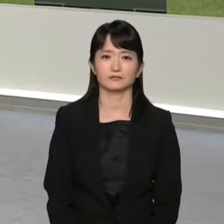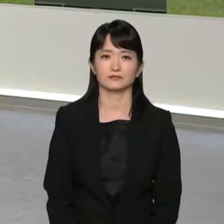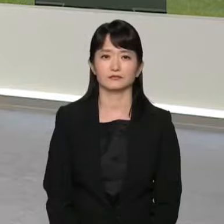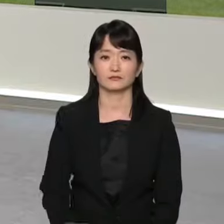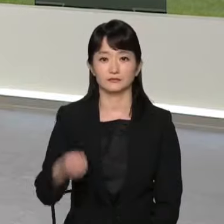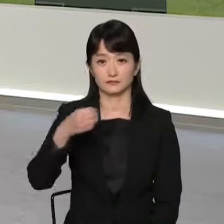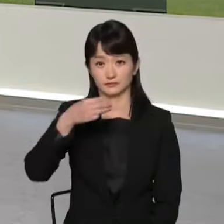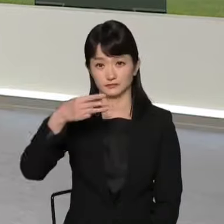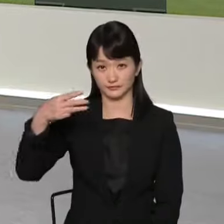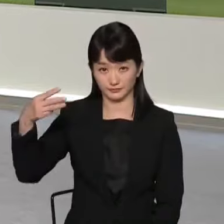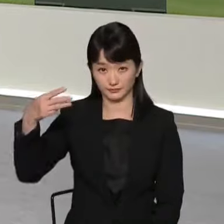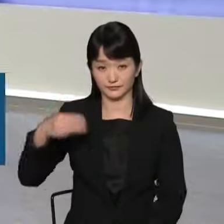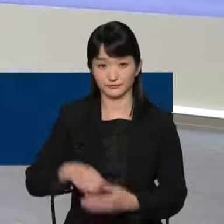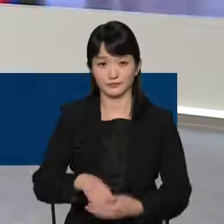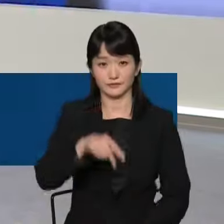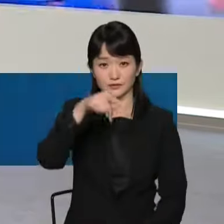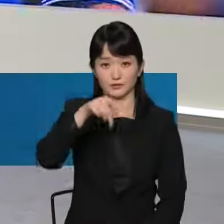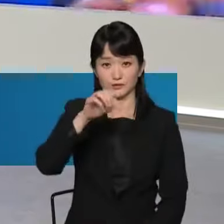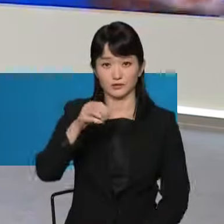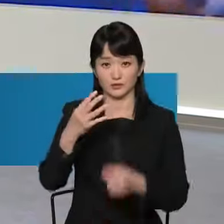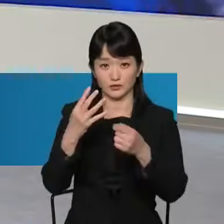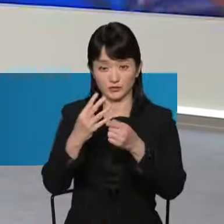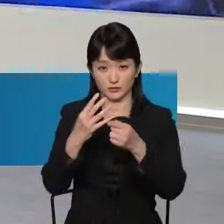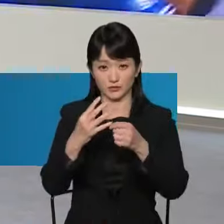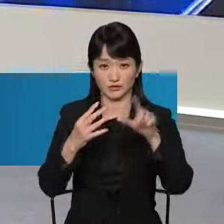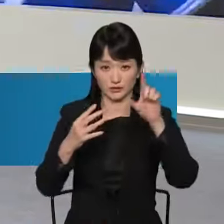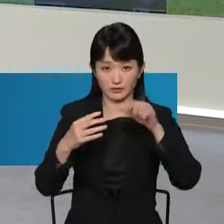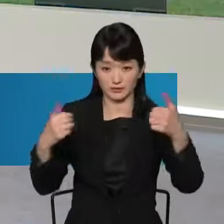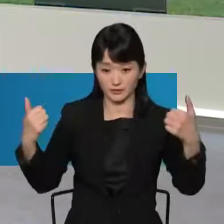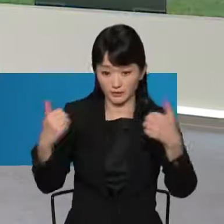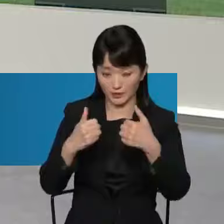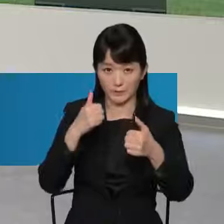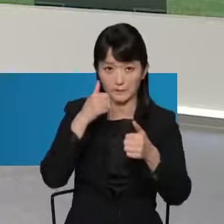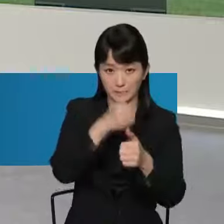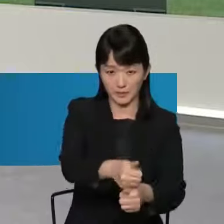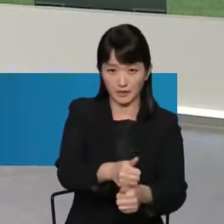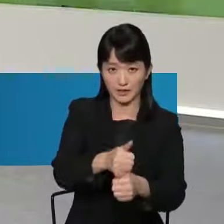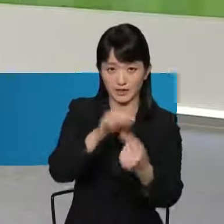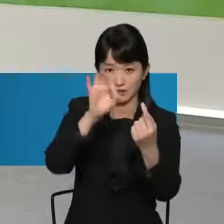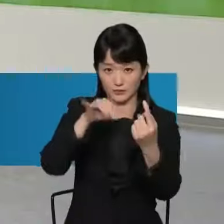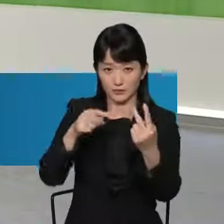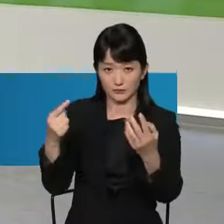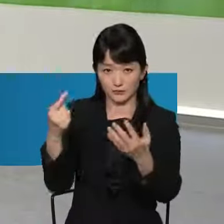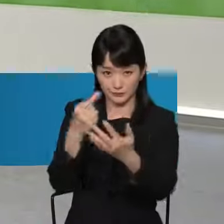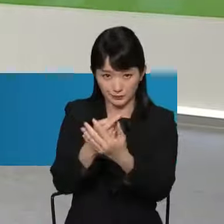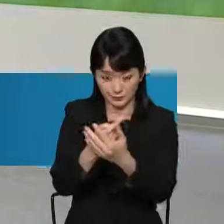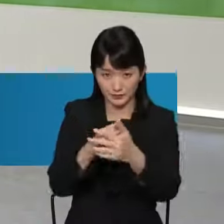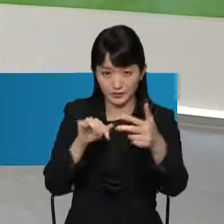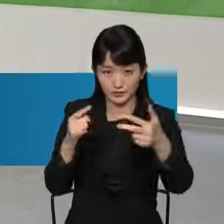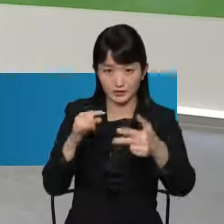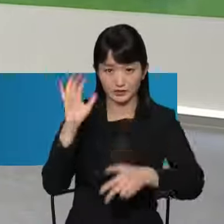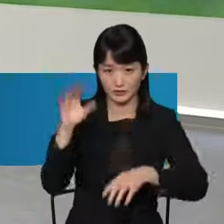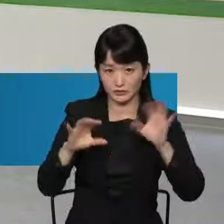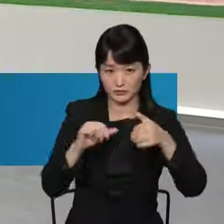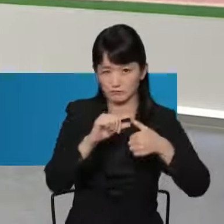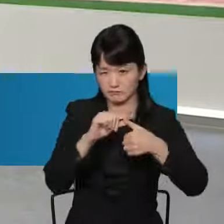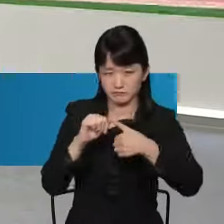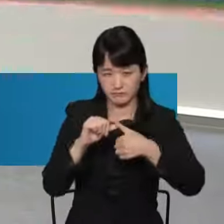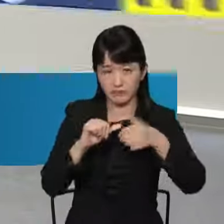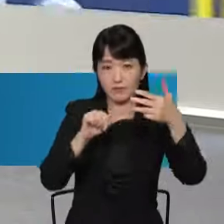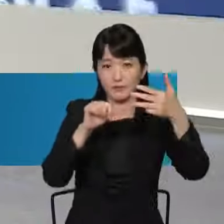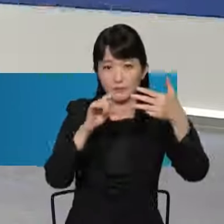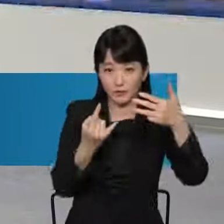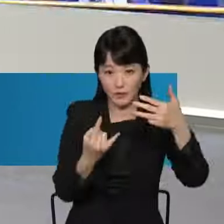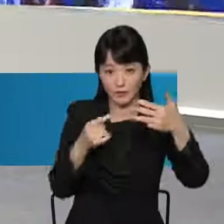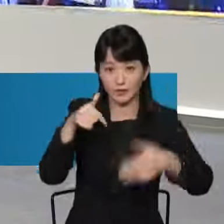삼성이 플레이오프 4차전에서 LG를 꺾고 한국시리즈에 진출했습니다. 7회까지 팽팽한 투수전이었지만 8회